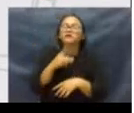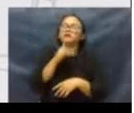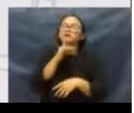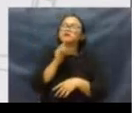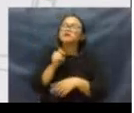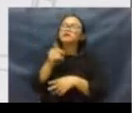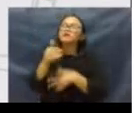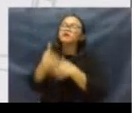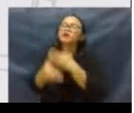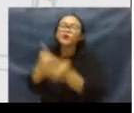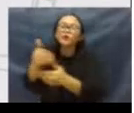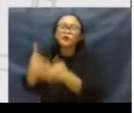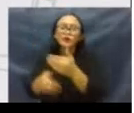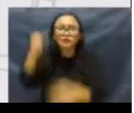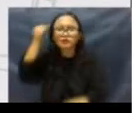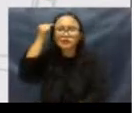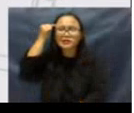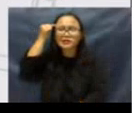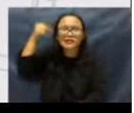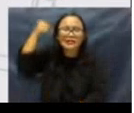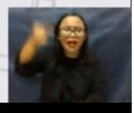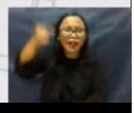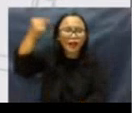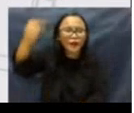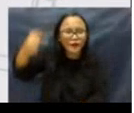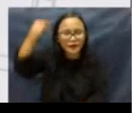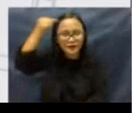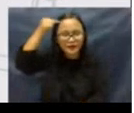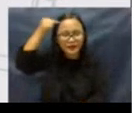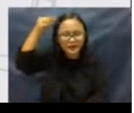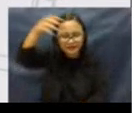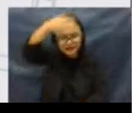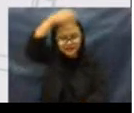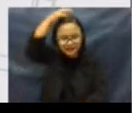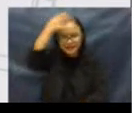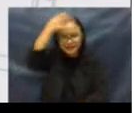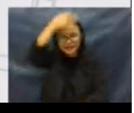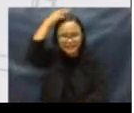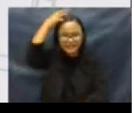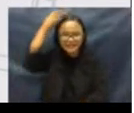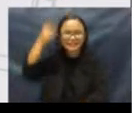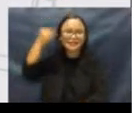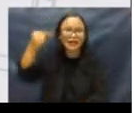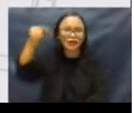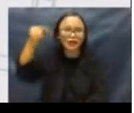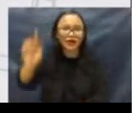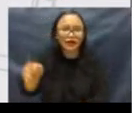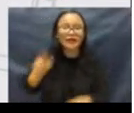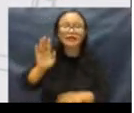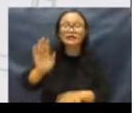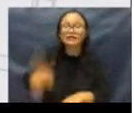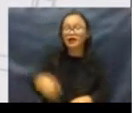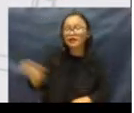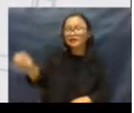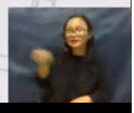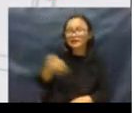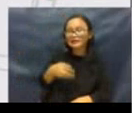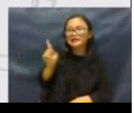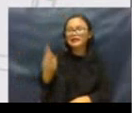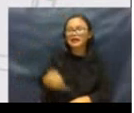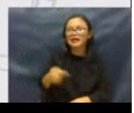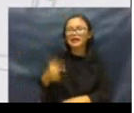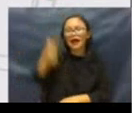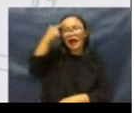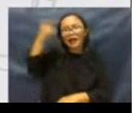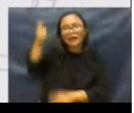di dalam pikiran kita. Nah, dalam hal ini makanya definisi yang diusulkan oleh Parker dan Moore jadi sangat